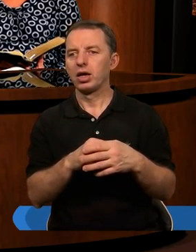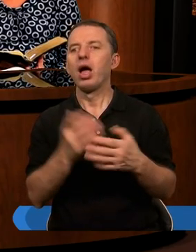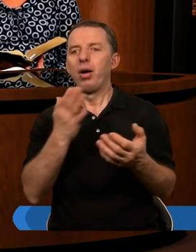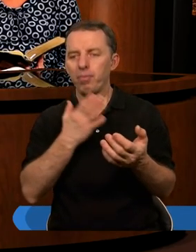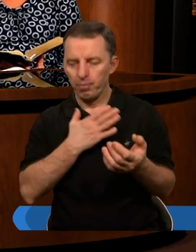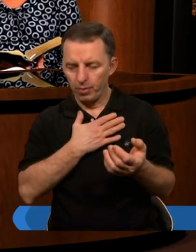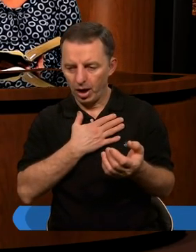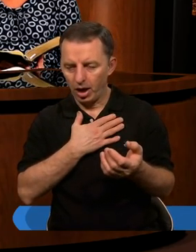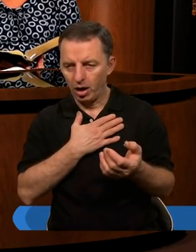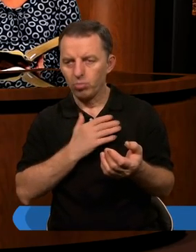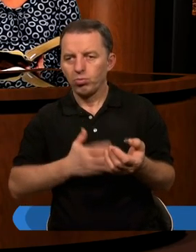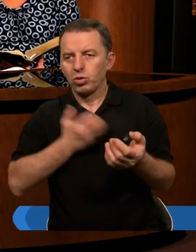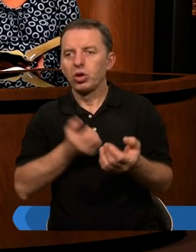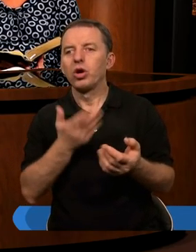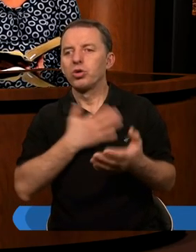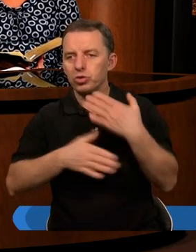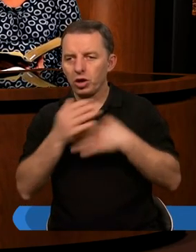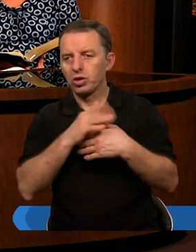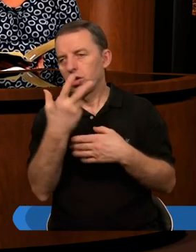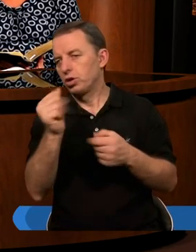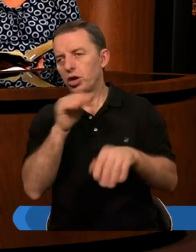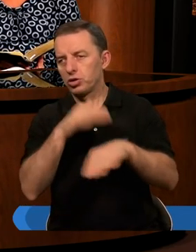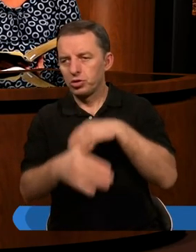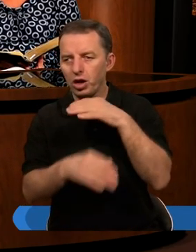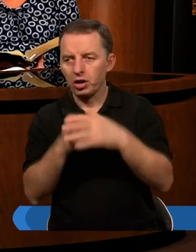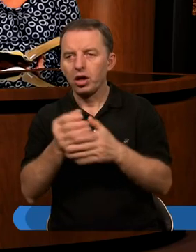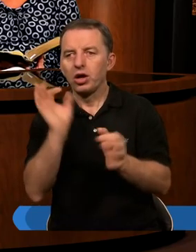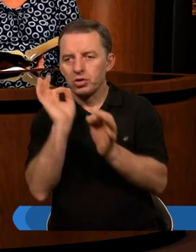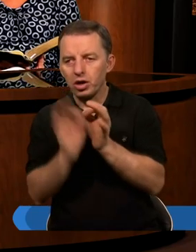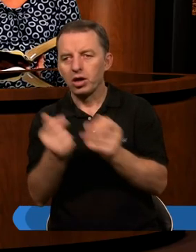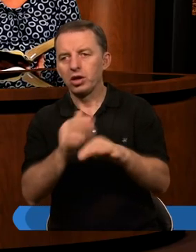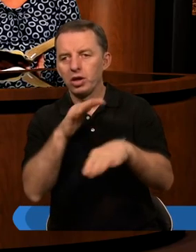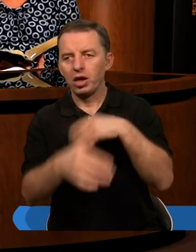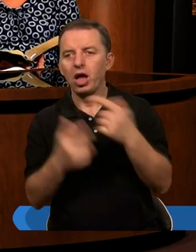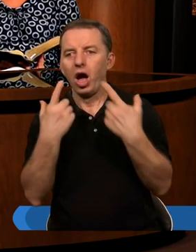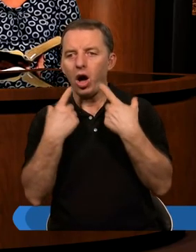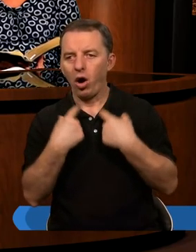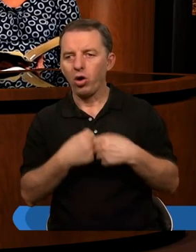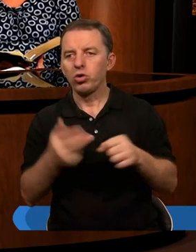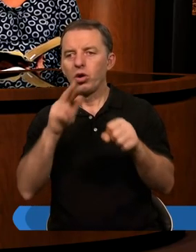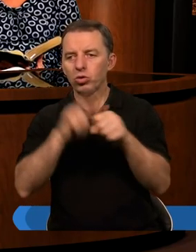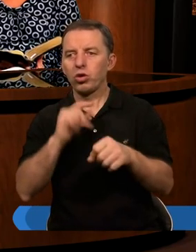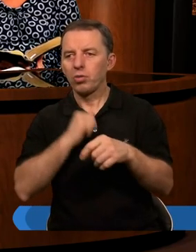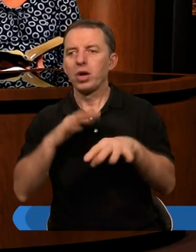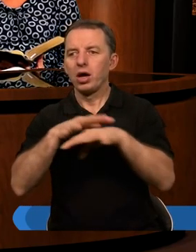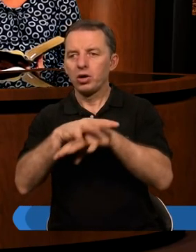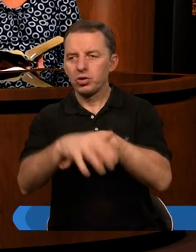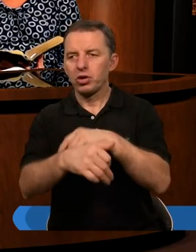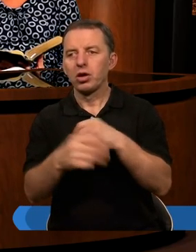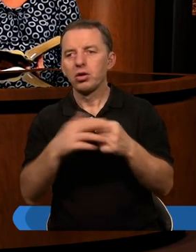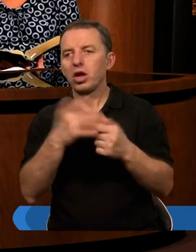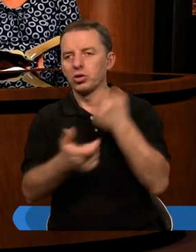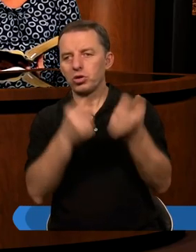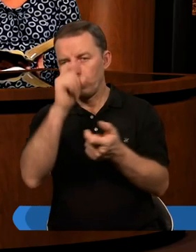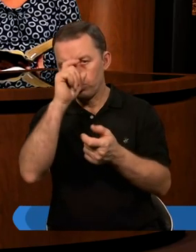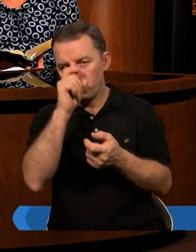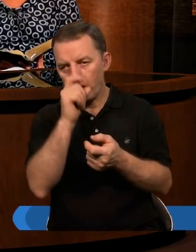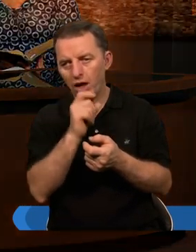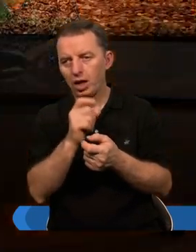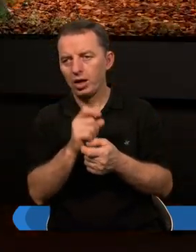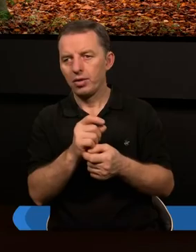mam takie zakusy, żeby cieszyć się z czyjegoś nieszczęścia. Szczególnie z nieszczęścia osób, które mnie krzywdzą albo które mnie czynią źle.